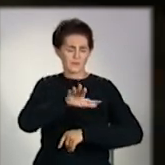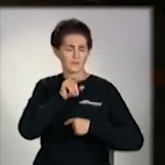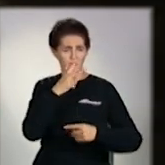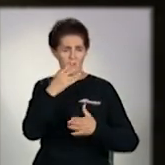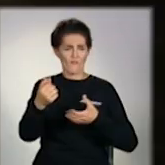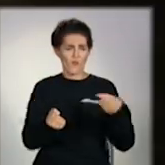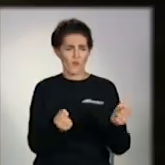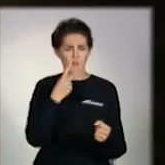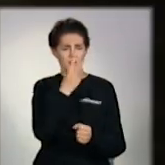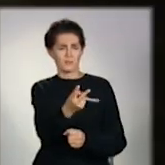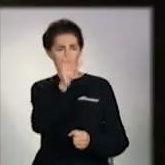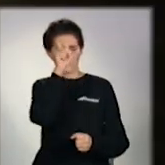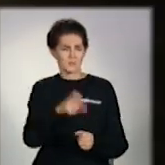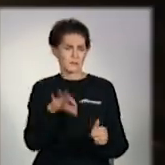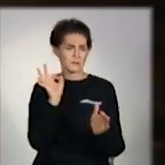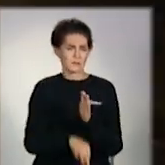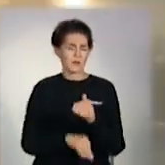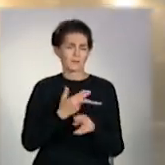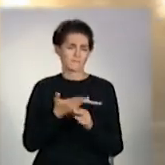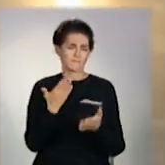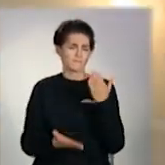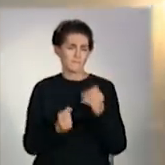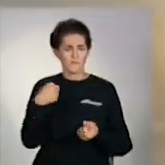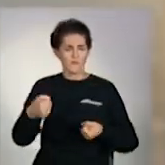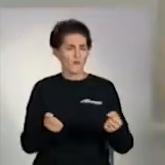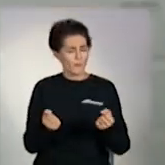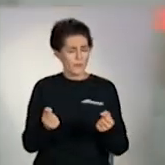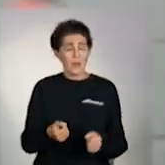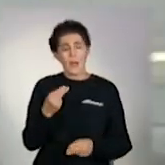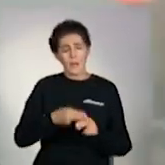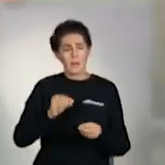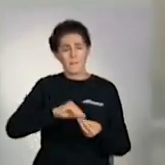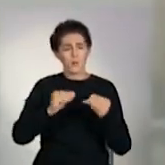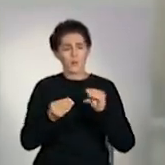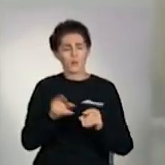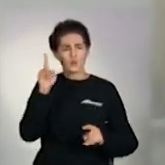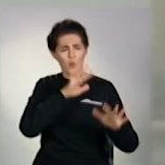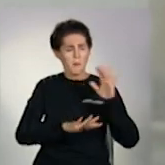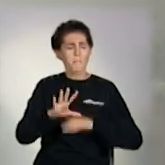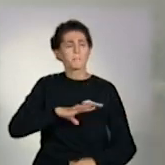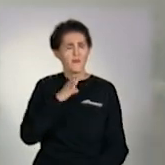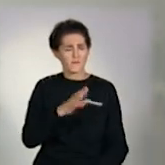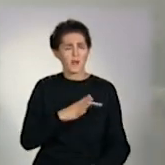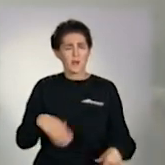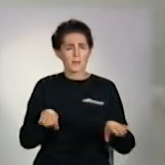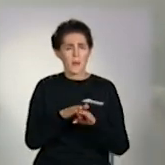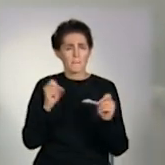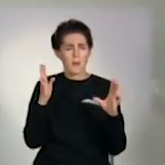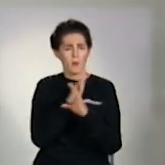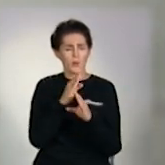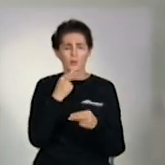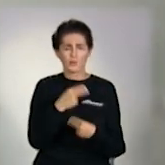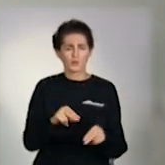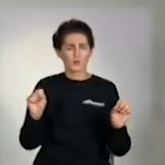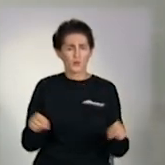водитель може заблаговременно заметити. Додають проблеми в ранішні тумани, скажуться водії. За такої погоди краще не